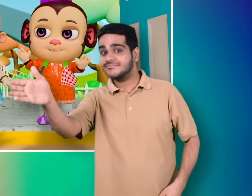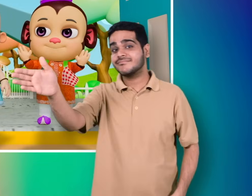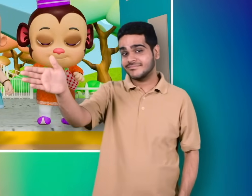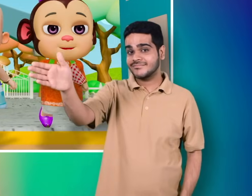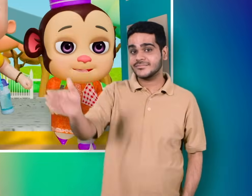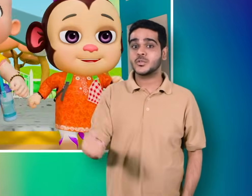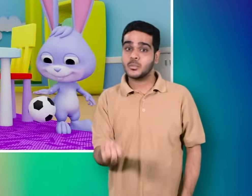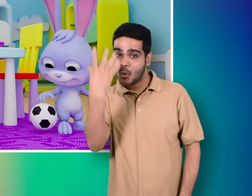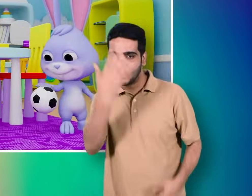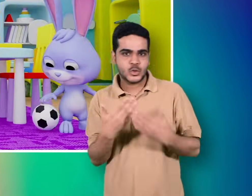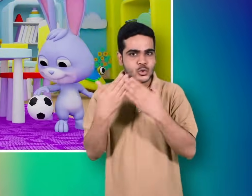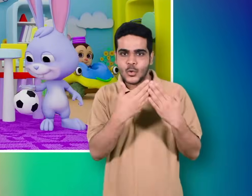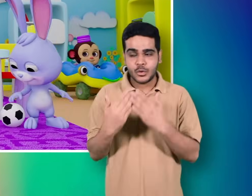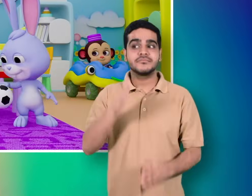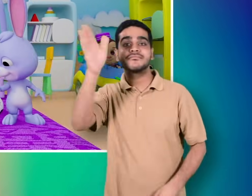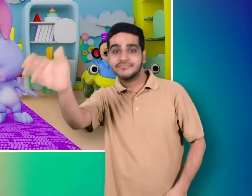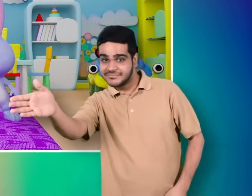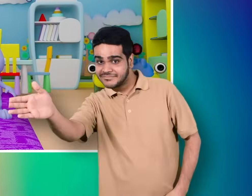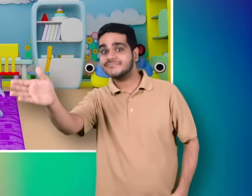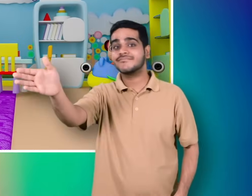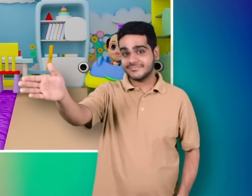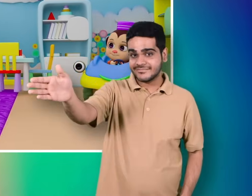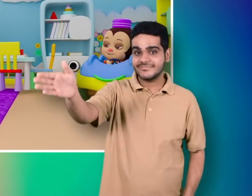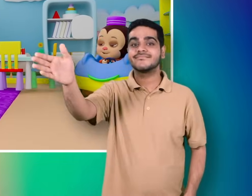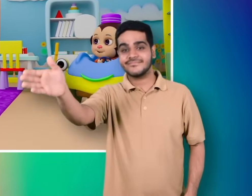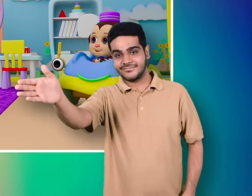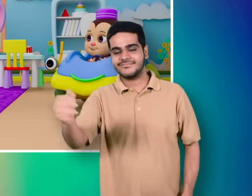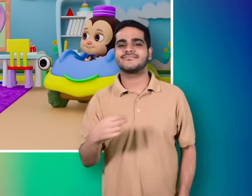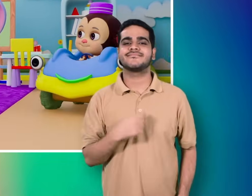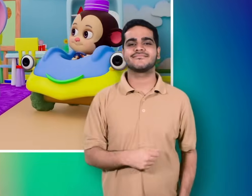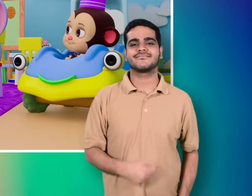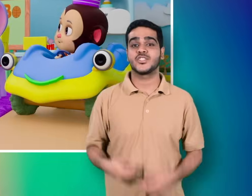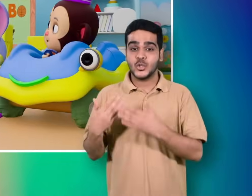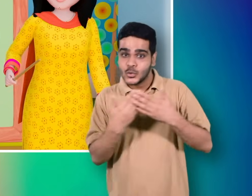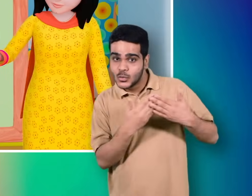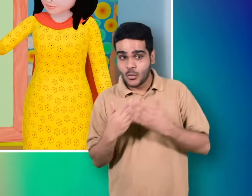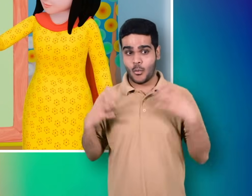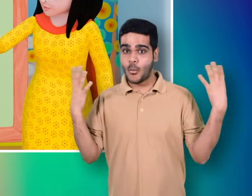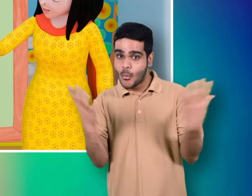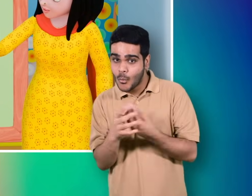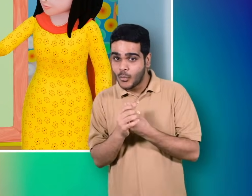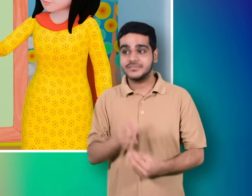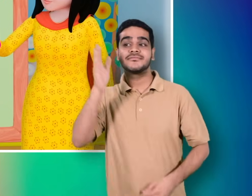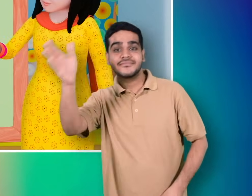रास्ता। बिना रुके स्कूल चले हम। सुबह सुबह स्कूल चले हम।